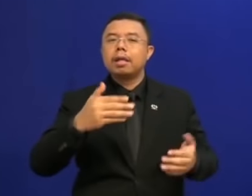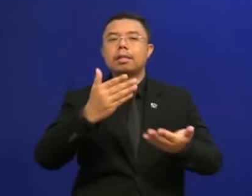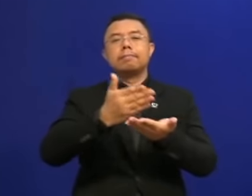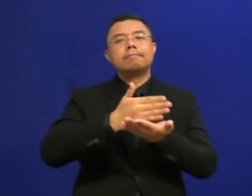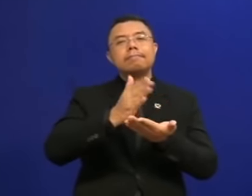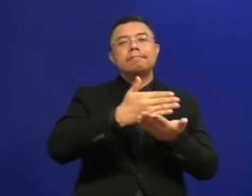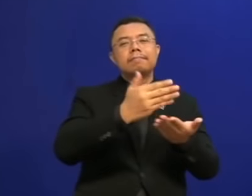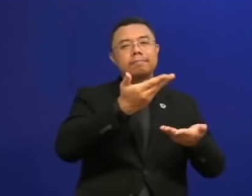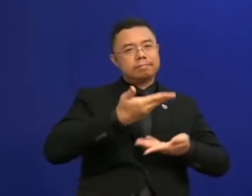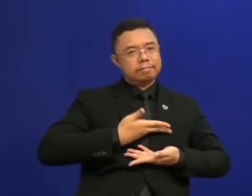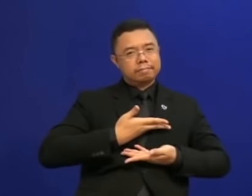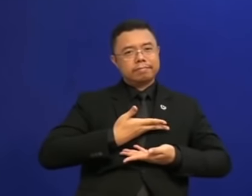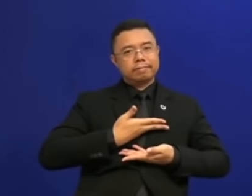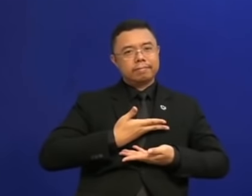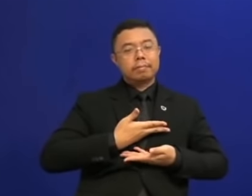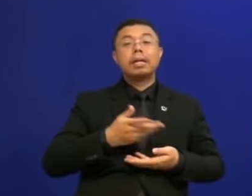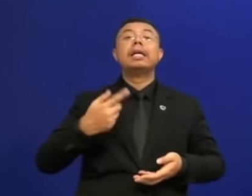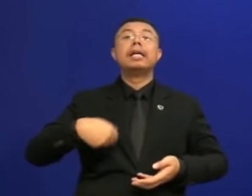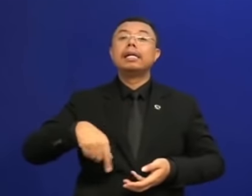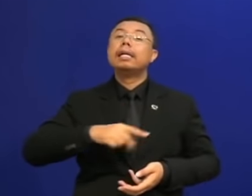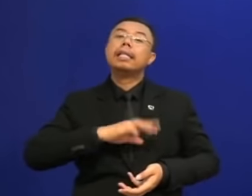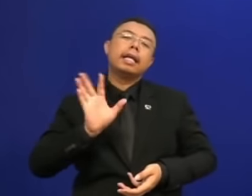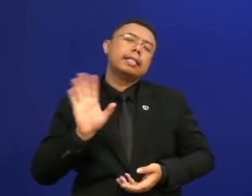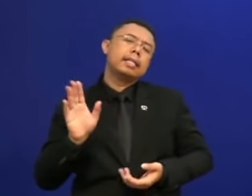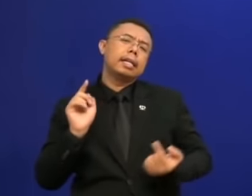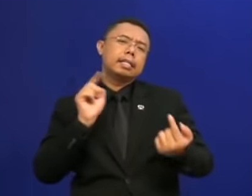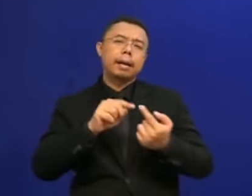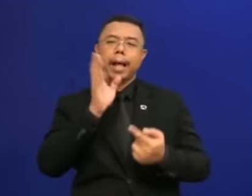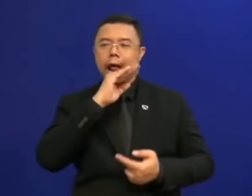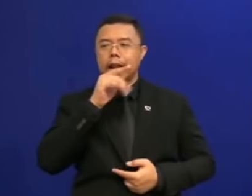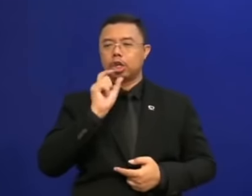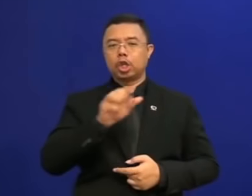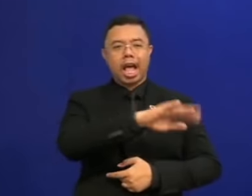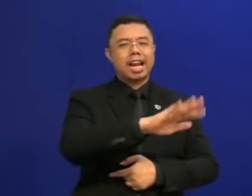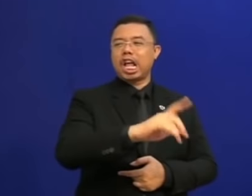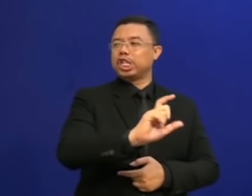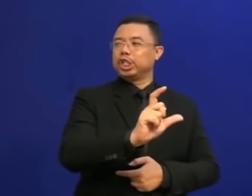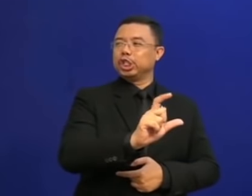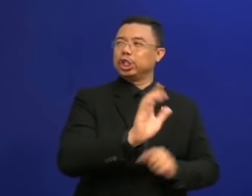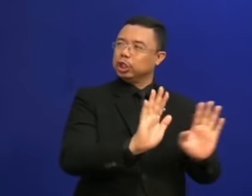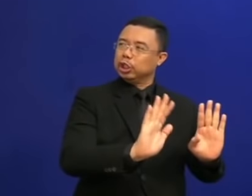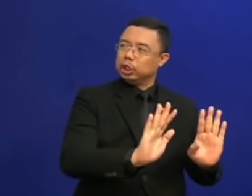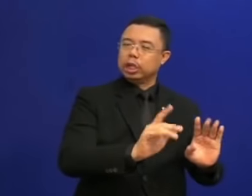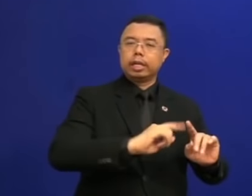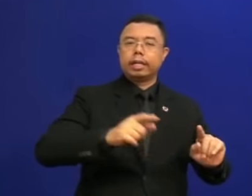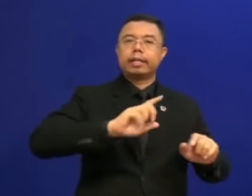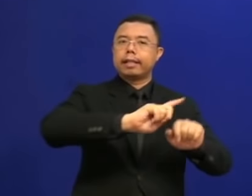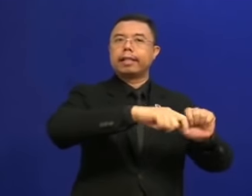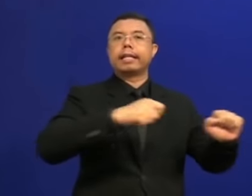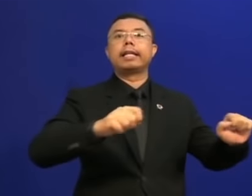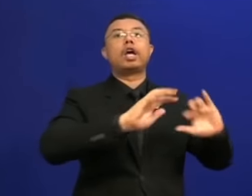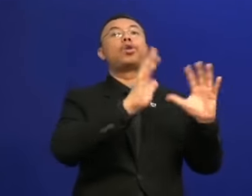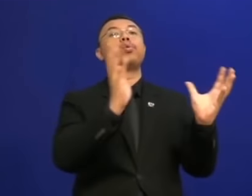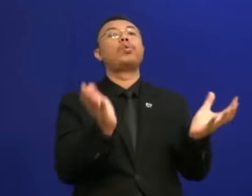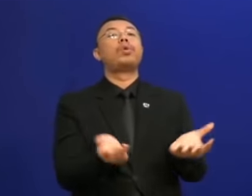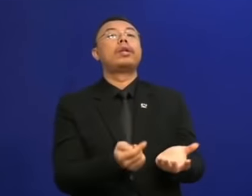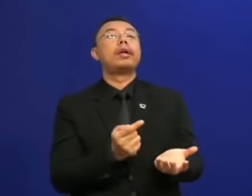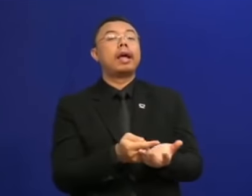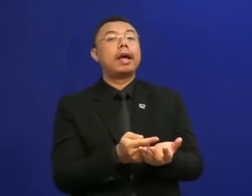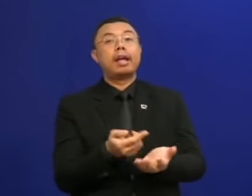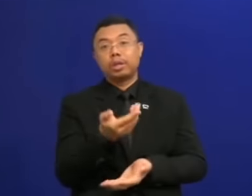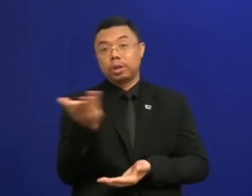kebagian. Nah, kita jangan sampai alasan untuk anak cucu, kita masih terikat dengan dunia.